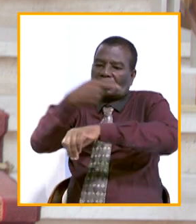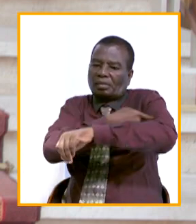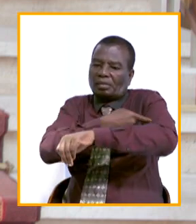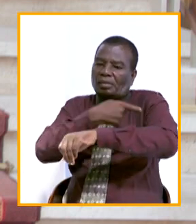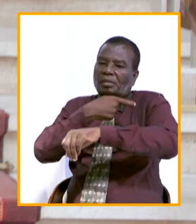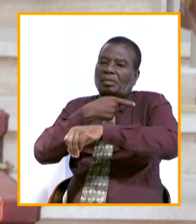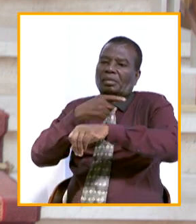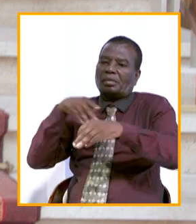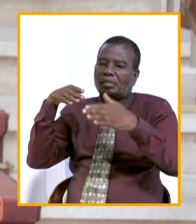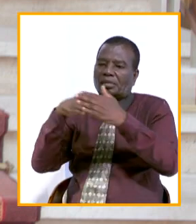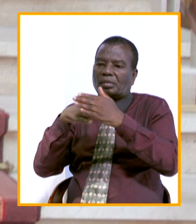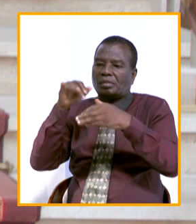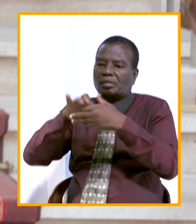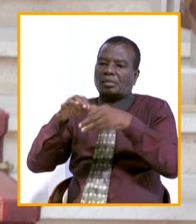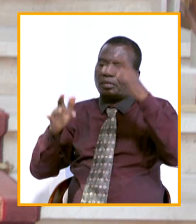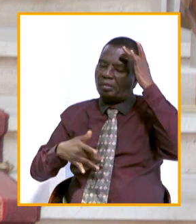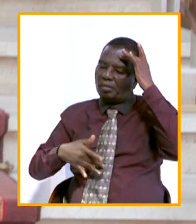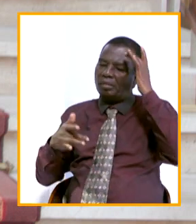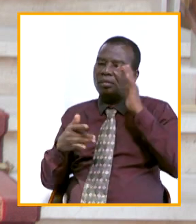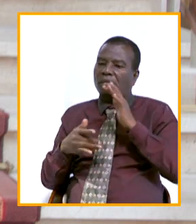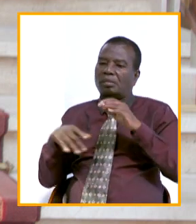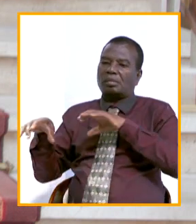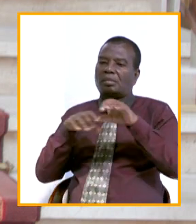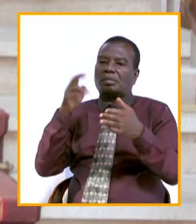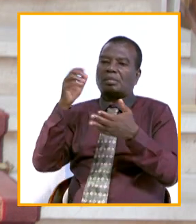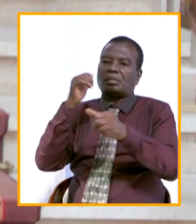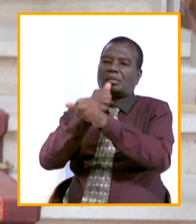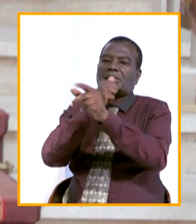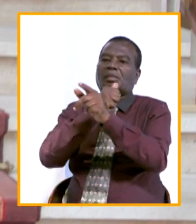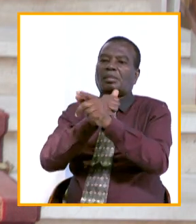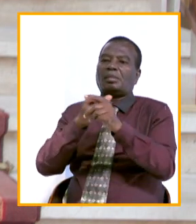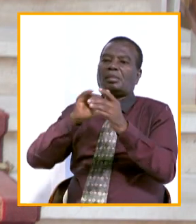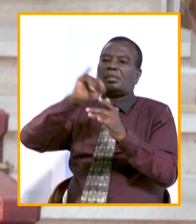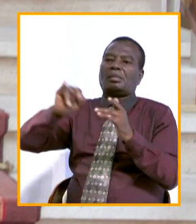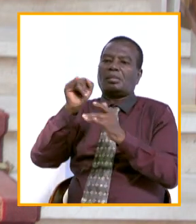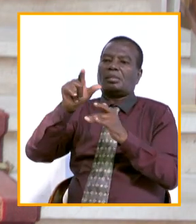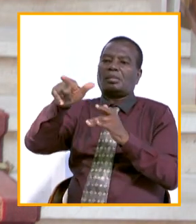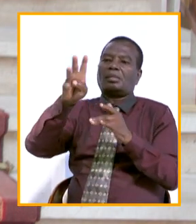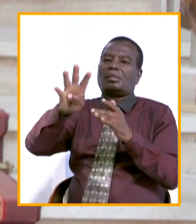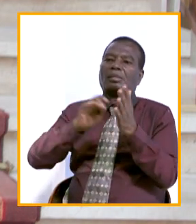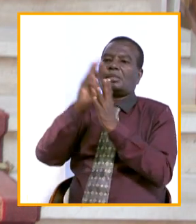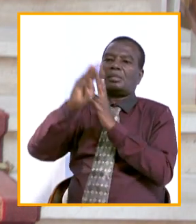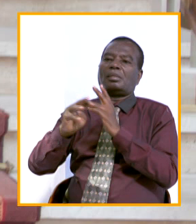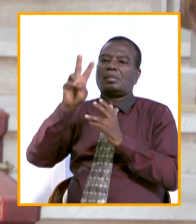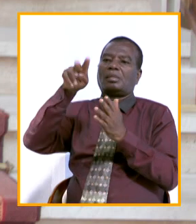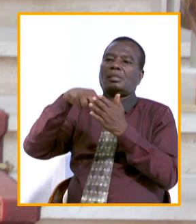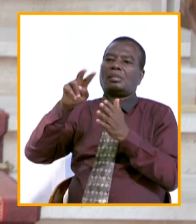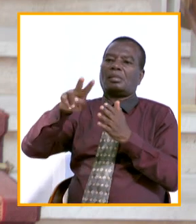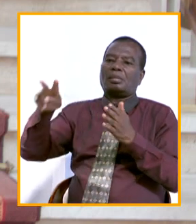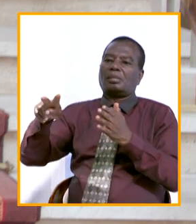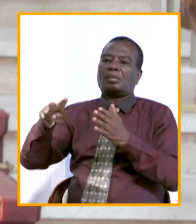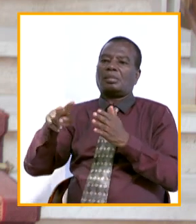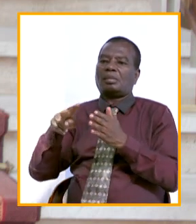vaccination contre cette maladie. Fait à Abidjan le jeudi 24 mars